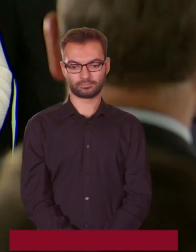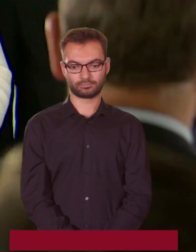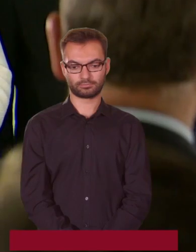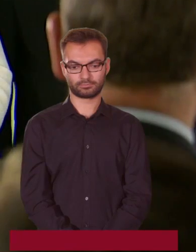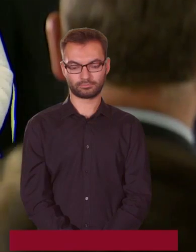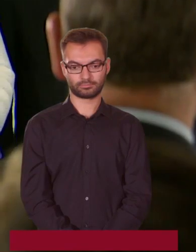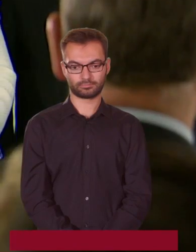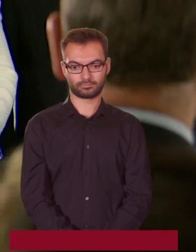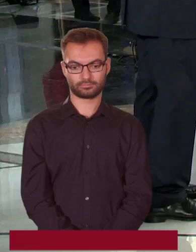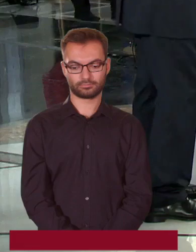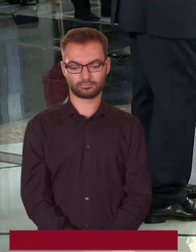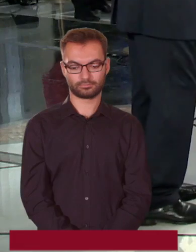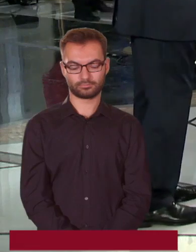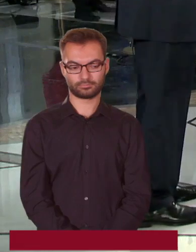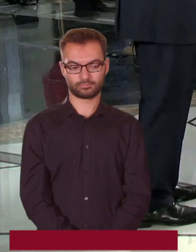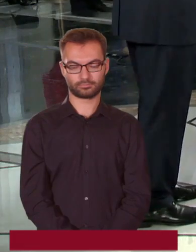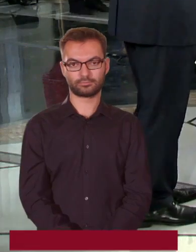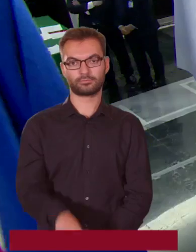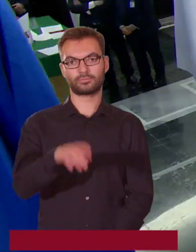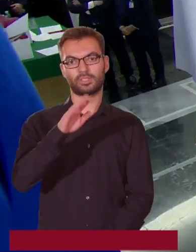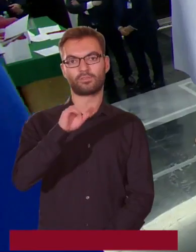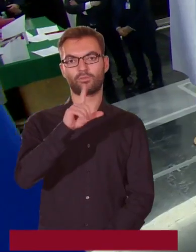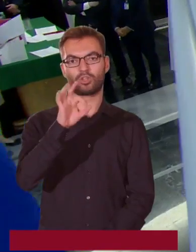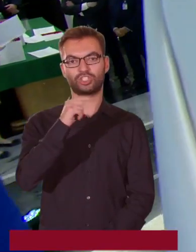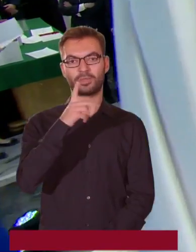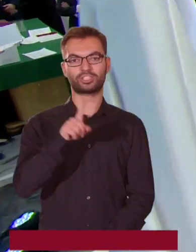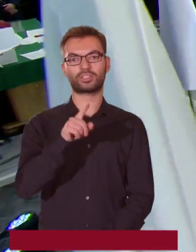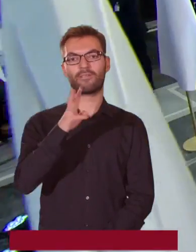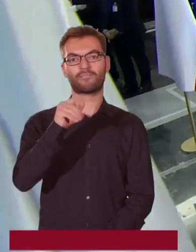Poproszę pana Włodzimierza Witolda Karpińskiego.